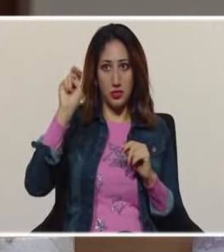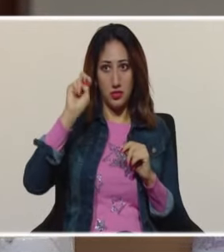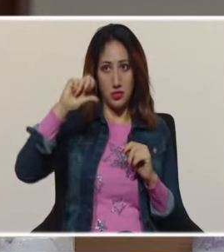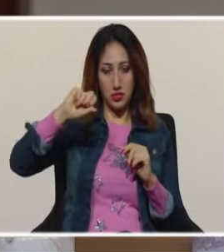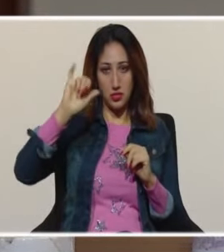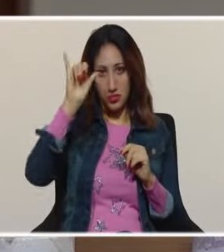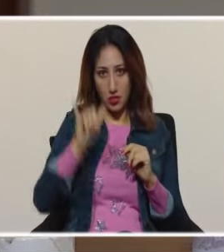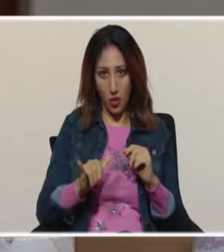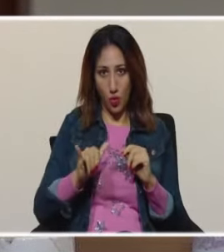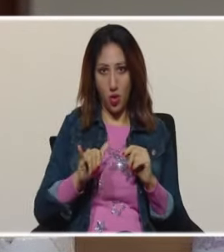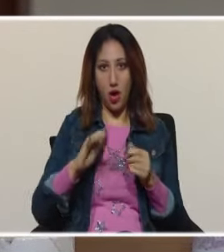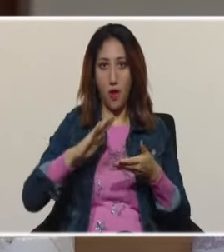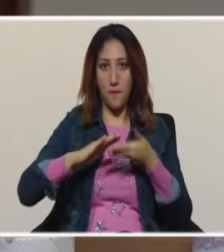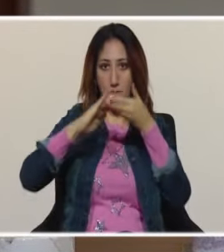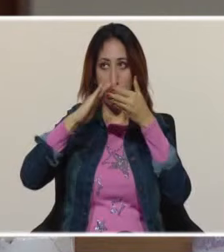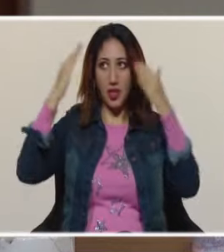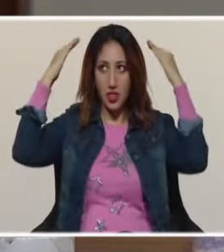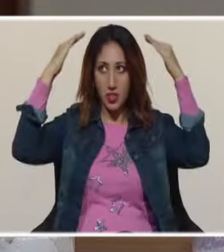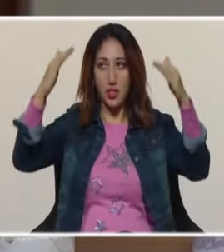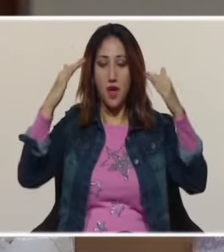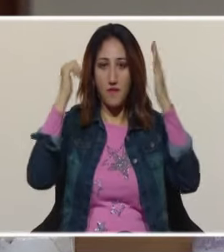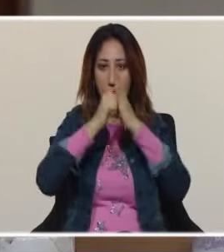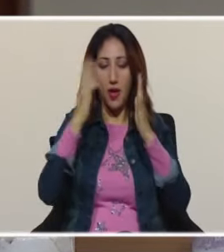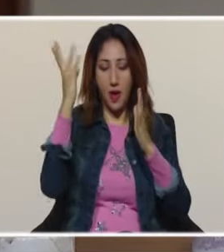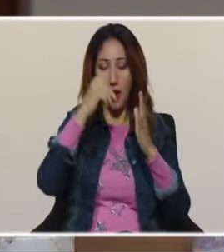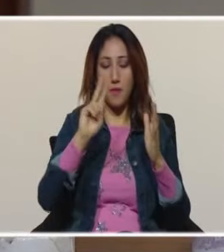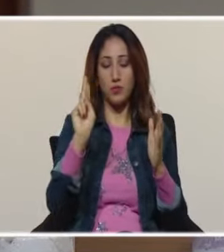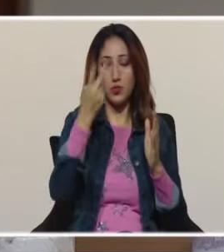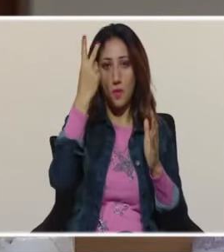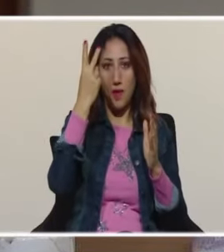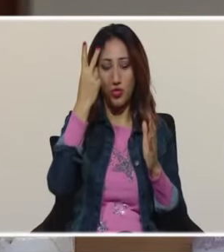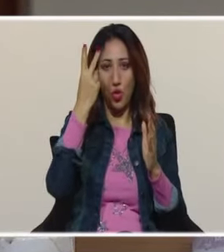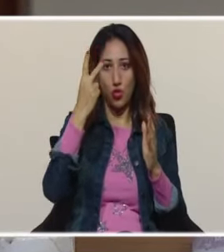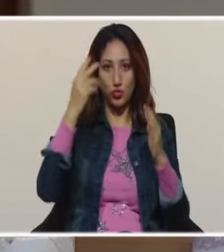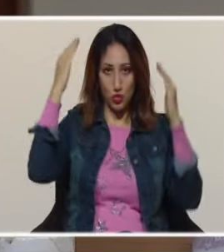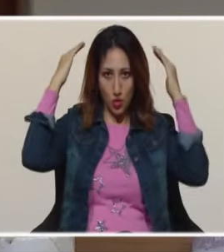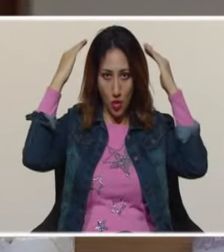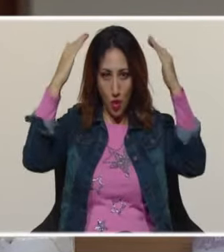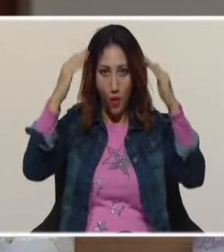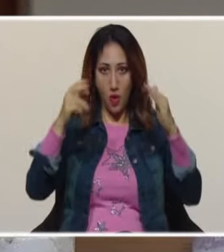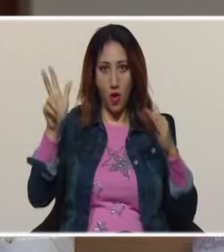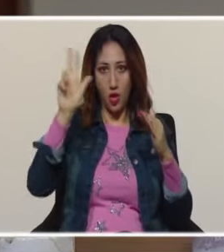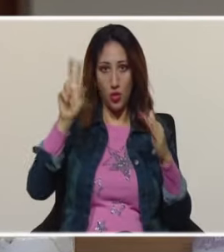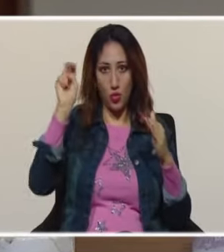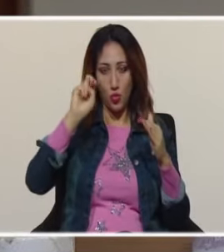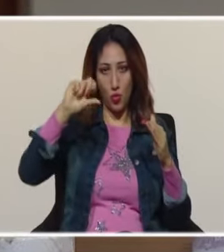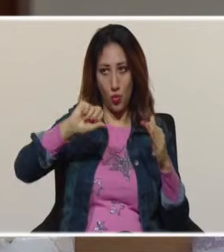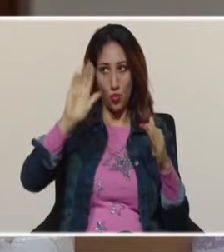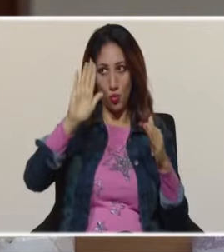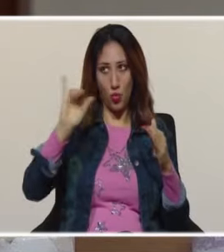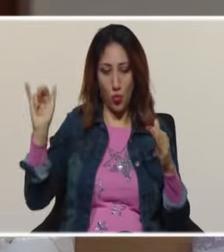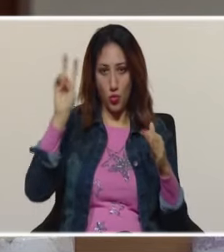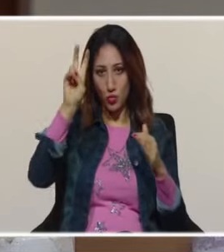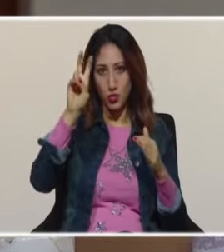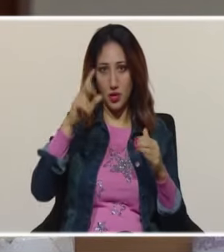البرنامج ساهم في تسقيف 17 بيت في نجع مهنة بالقوسية، علشان نحمي أهالينا من